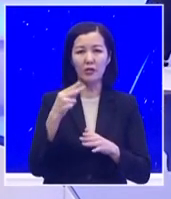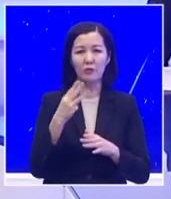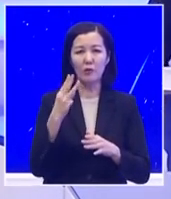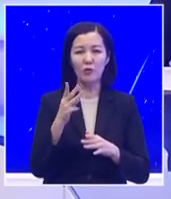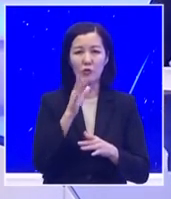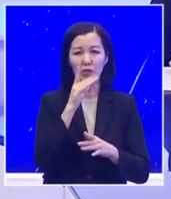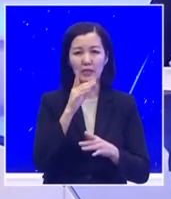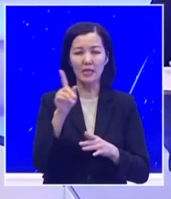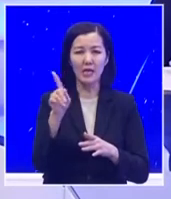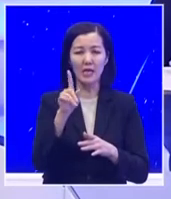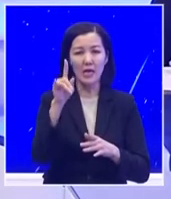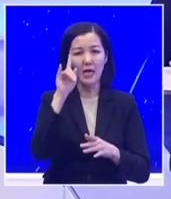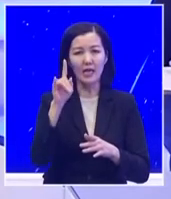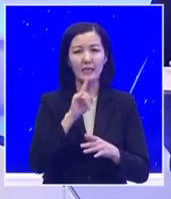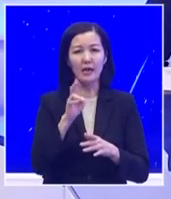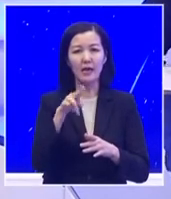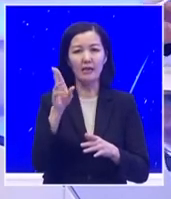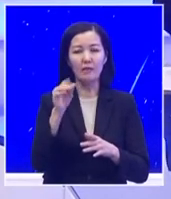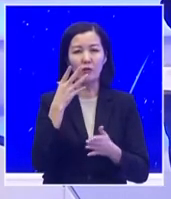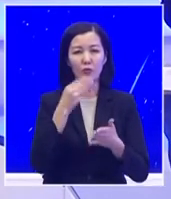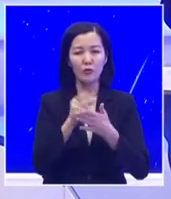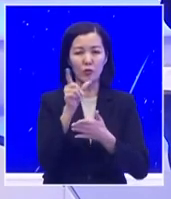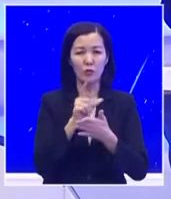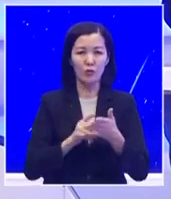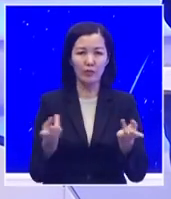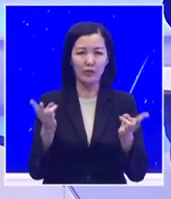жасап, қазақ әдебиетінде өзіндік қолтаңбасын қалдырды.